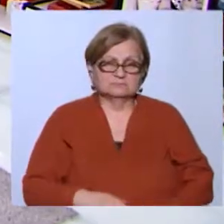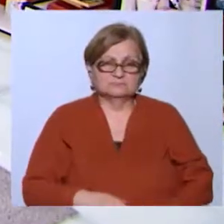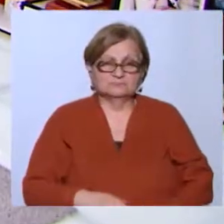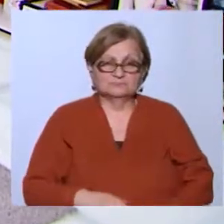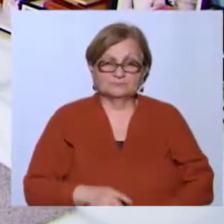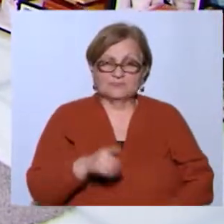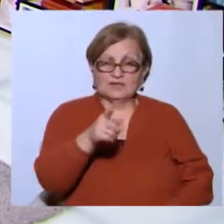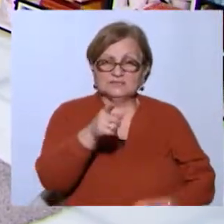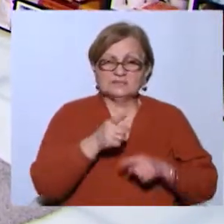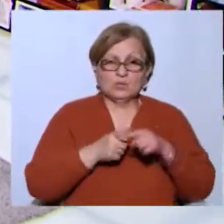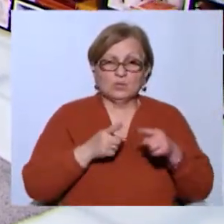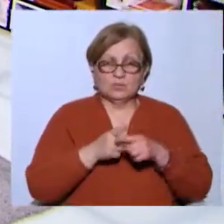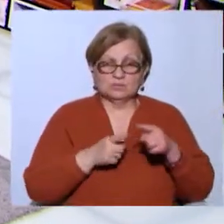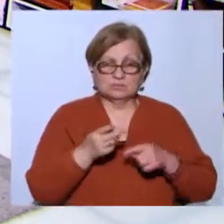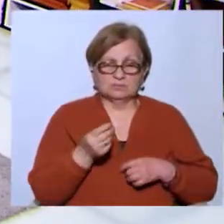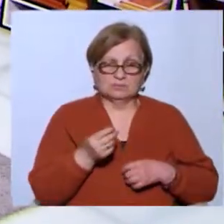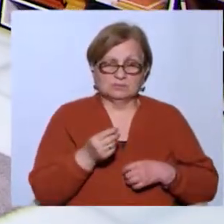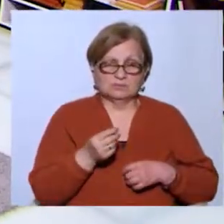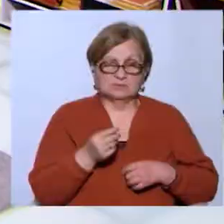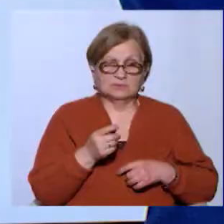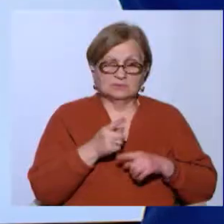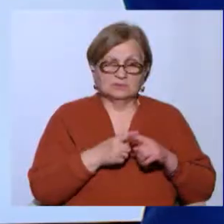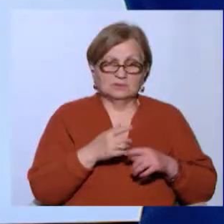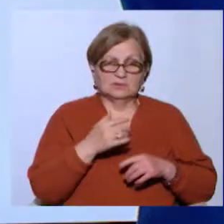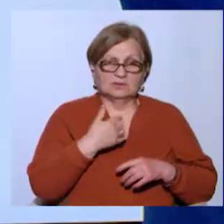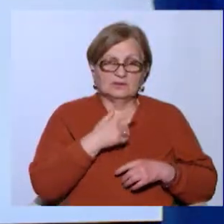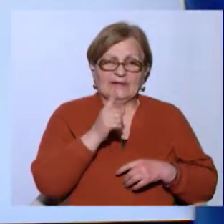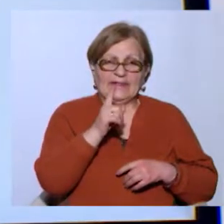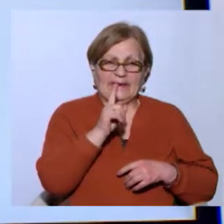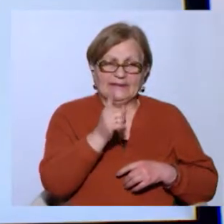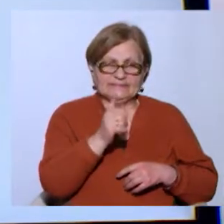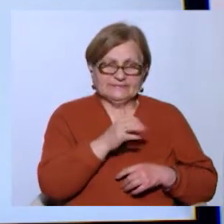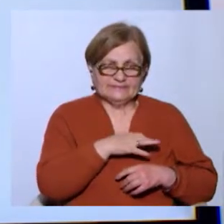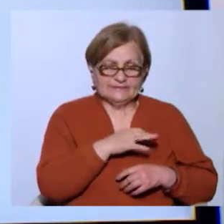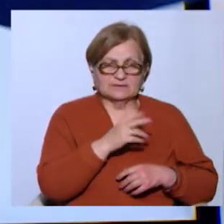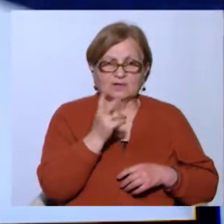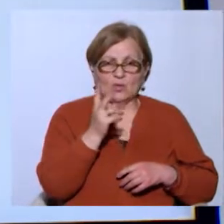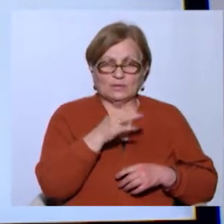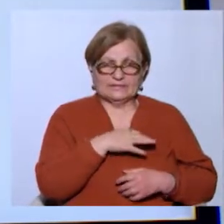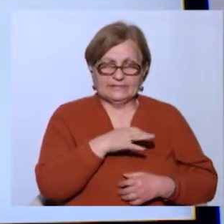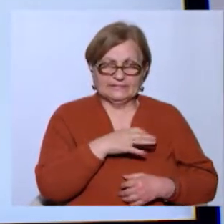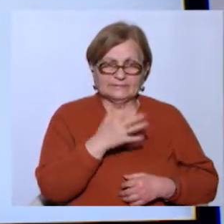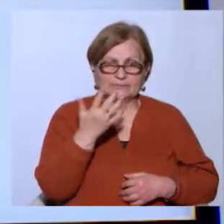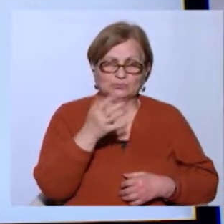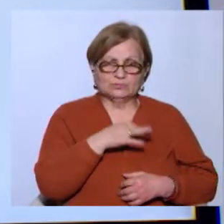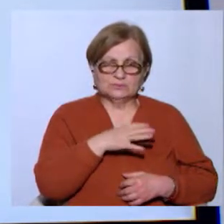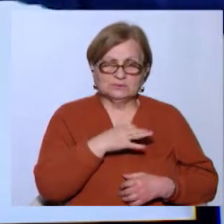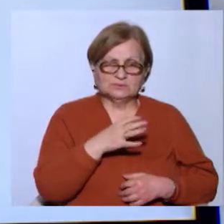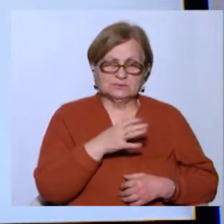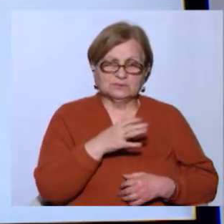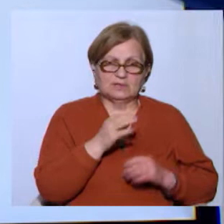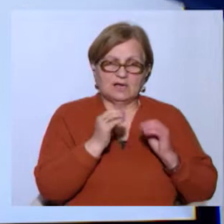ესეც ხურდა ფული. ხურდა ფული გვაქვს 1 თეთრიანები, 2 თეთრიანები, 5